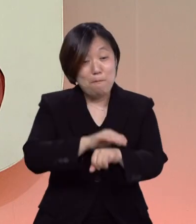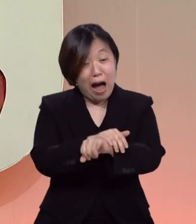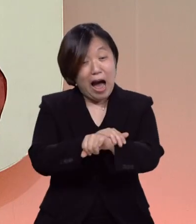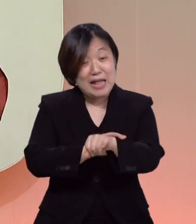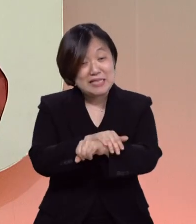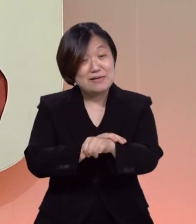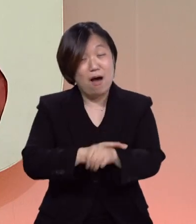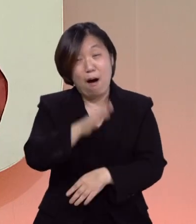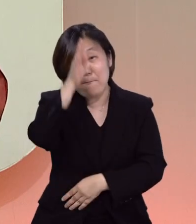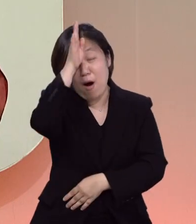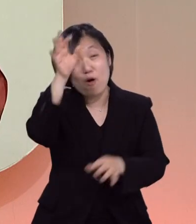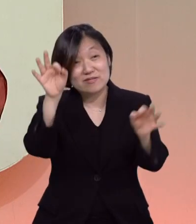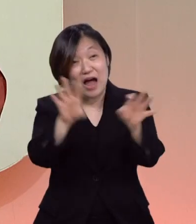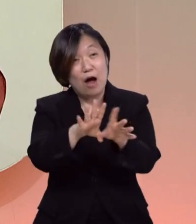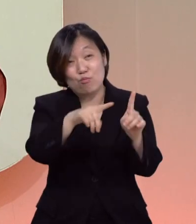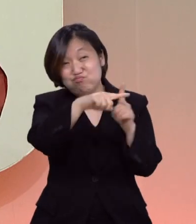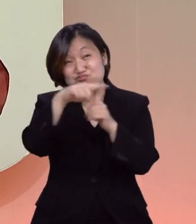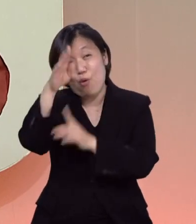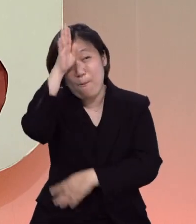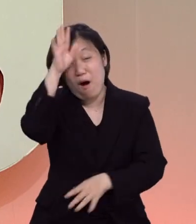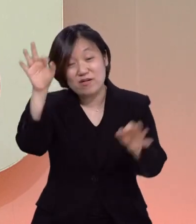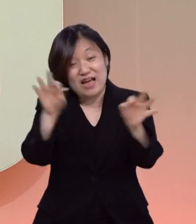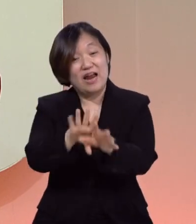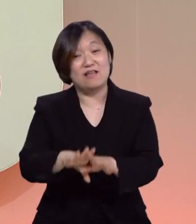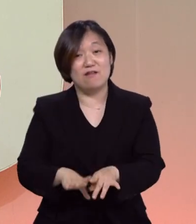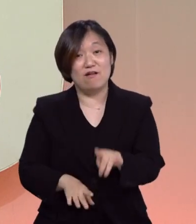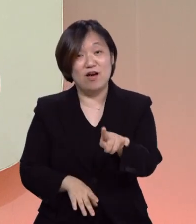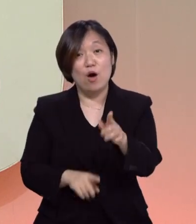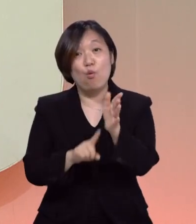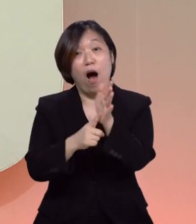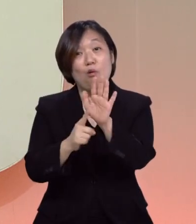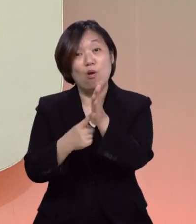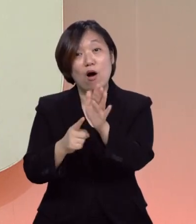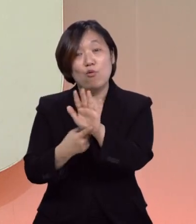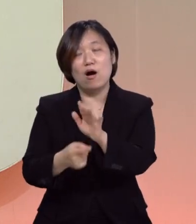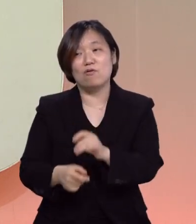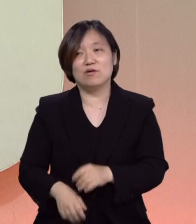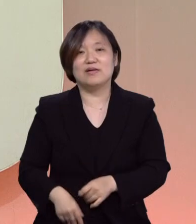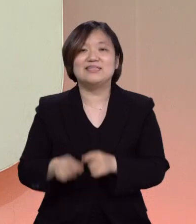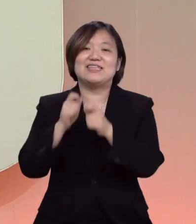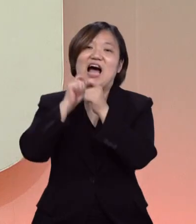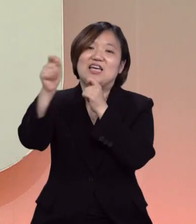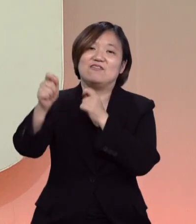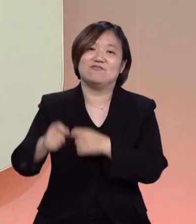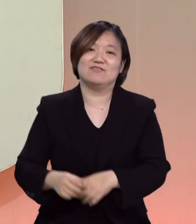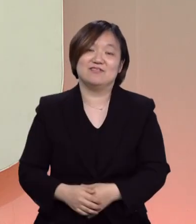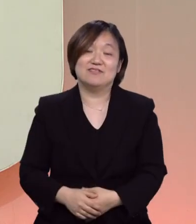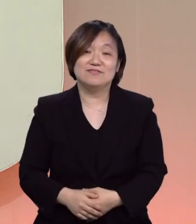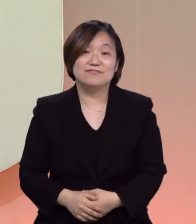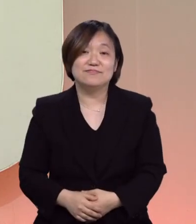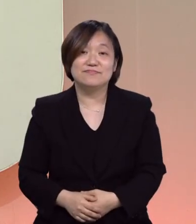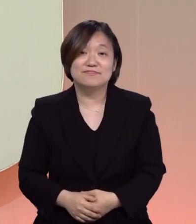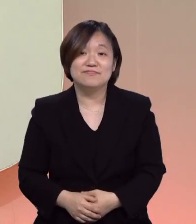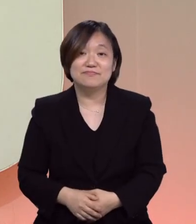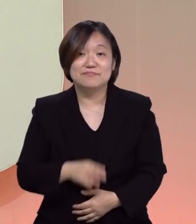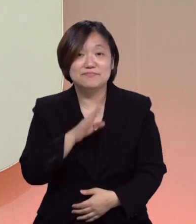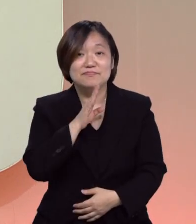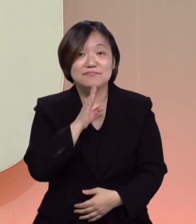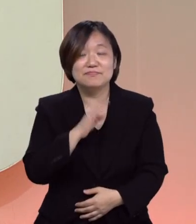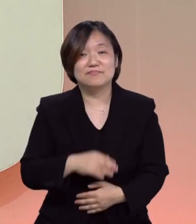인터넷에서 자기가 만져주면 병이 낫는다고 왜 그런 걸 광고를 하고 있어요 그 정도면 세계 과학자들이 다 모셔 갈 텐데